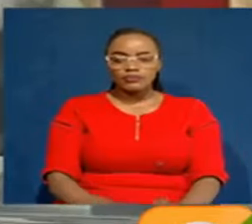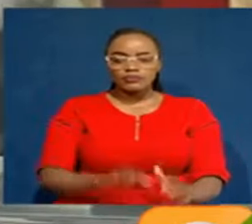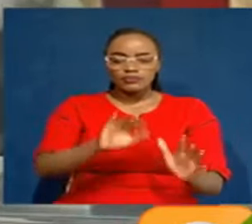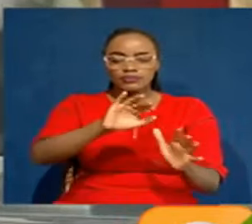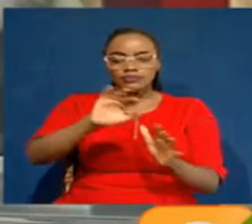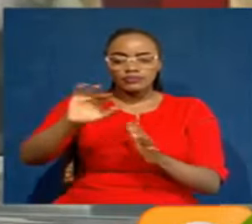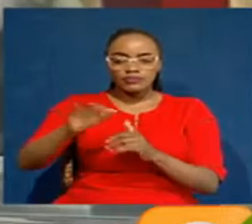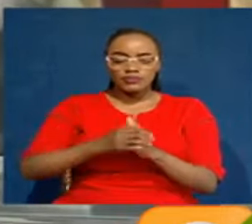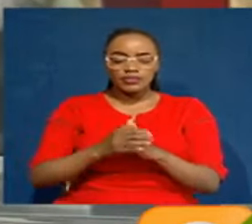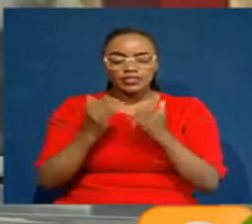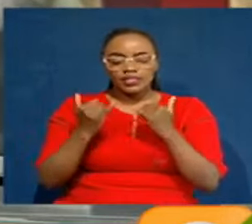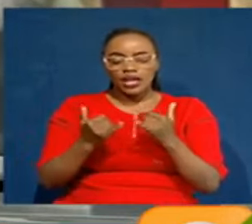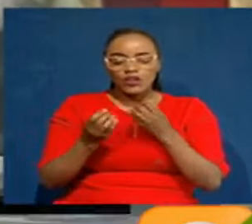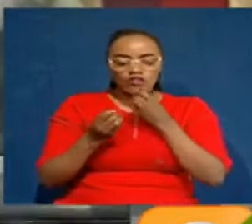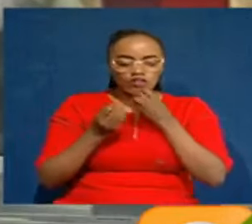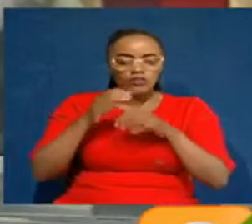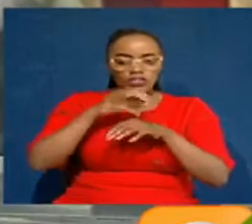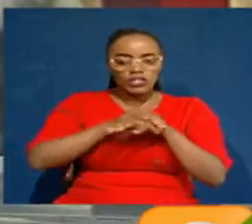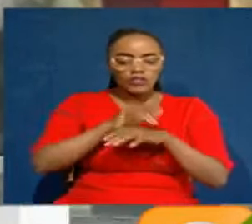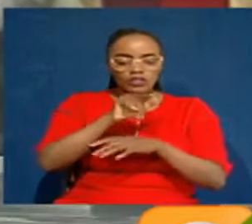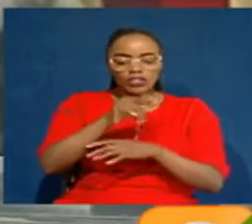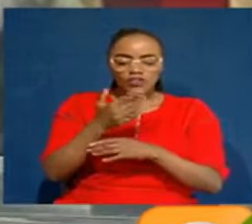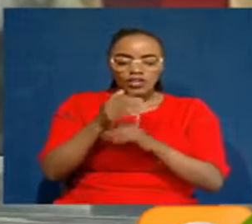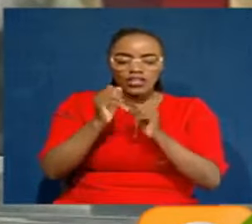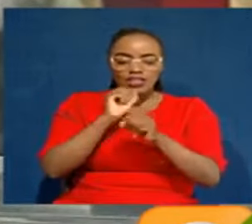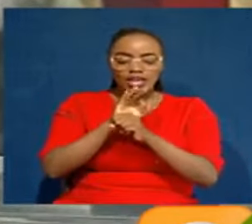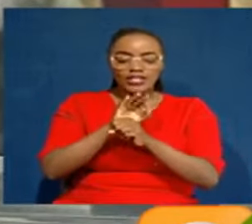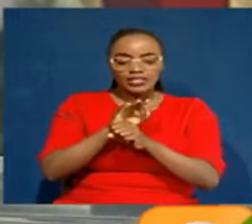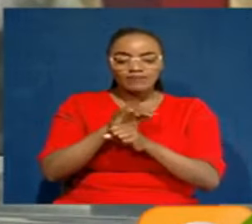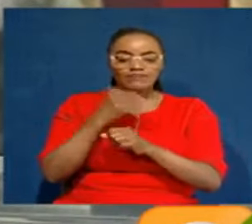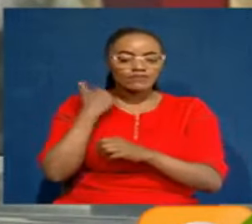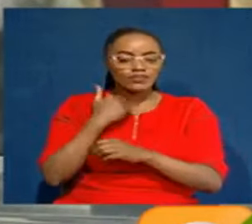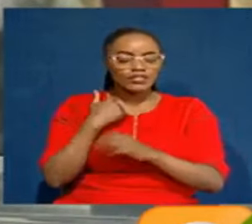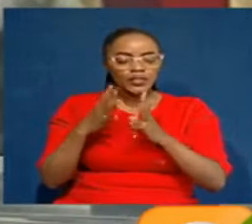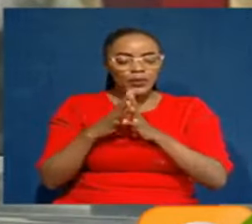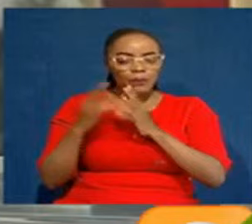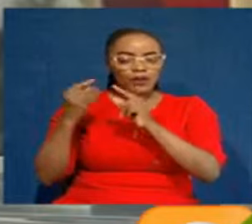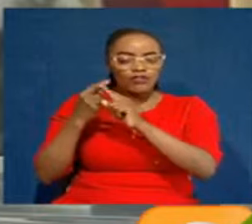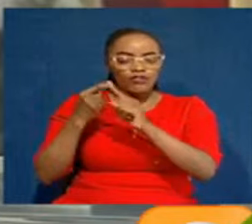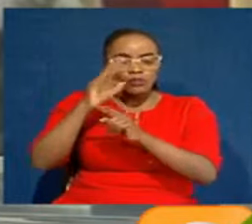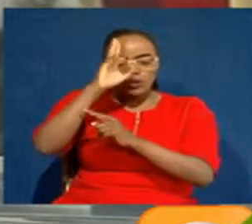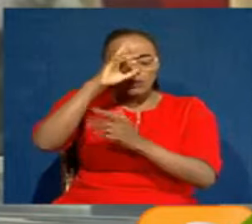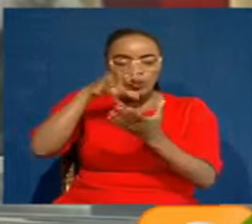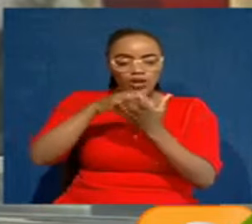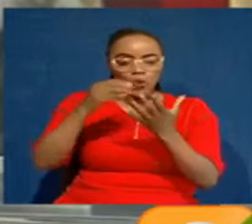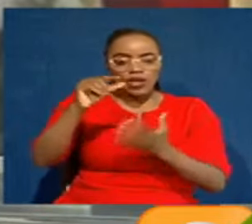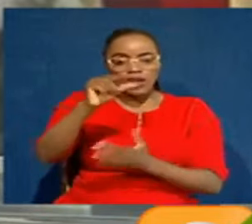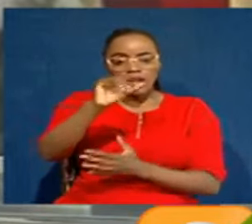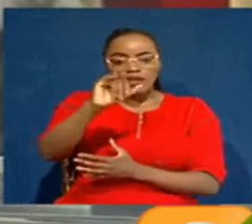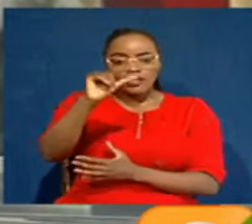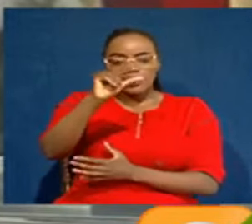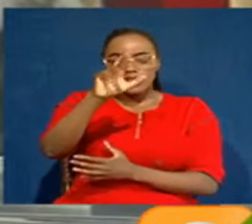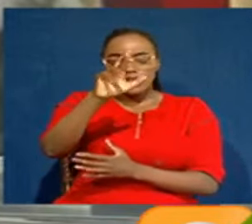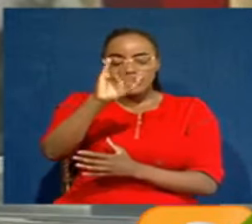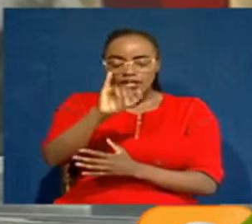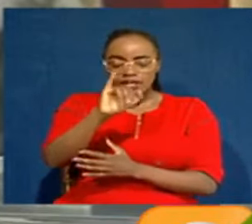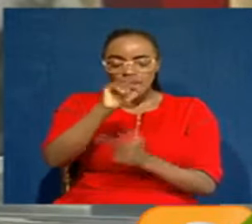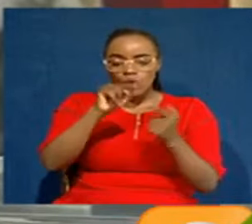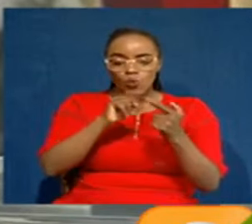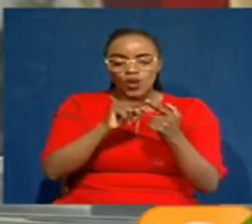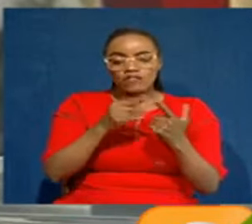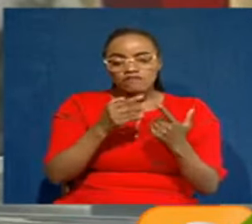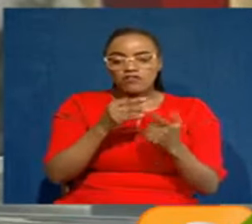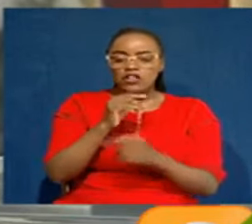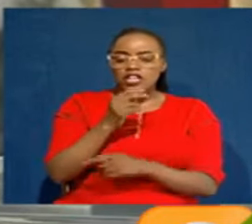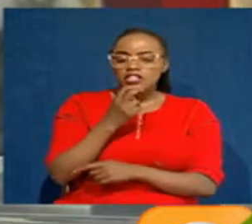Na mtazamaji, sasa imebainika kwamba mahabusu 13 waliotoroka kutoka kituo cha polisi cha Gigiri siku ya Jumanne